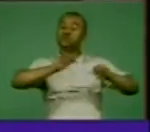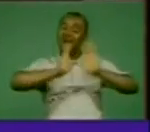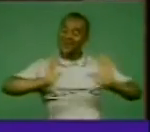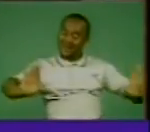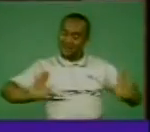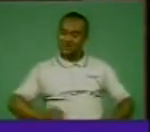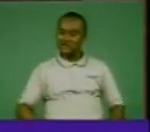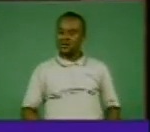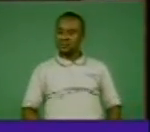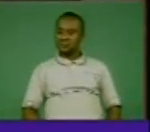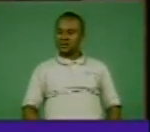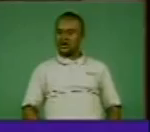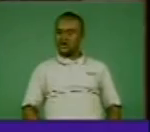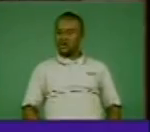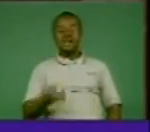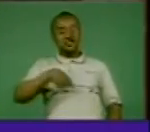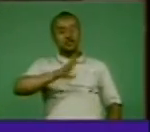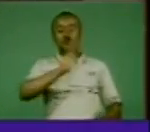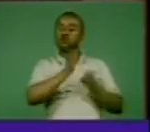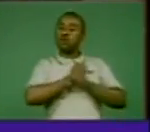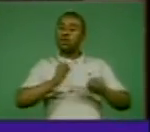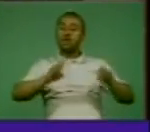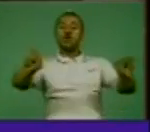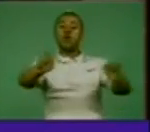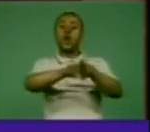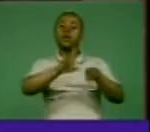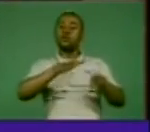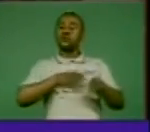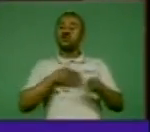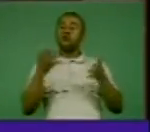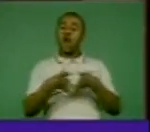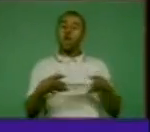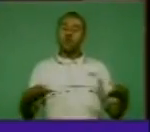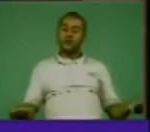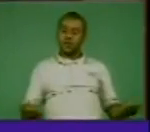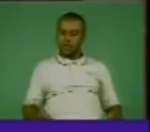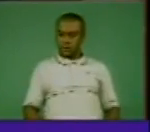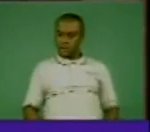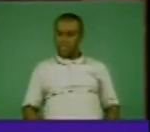Tumegomboka kwa ndugu, kwa ndugu zetu walopotea, walo